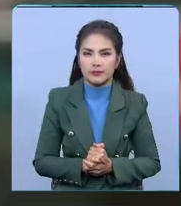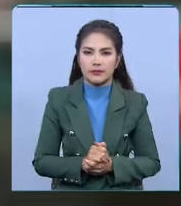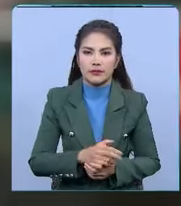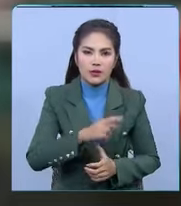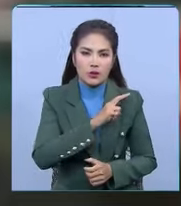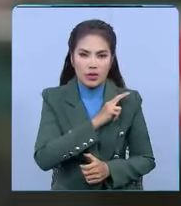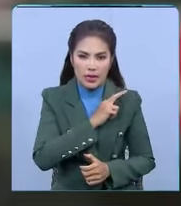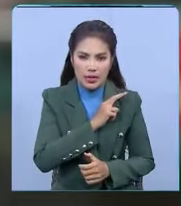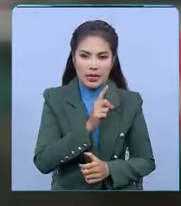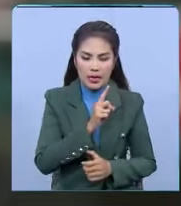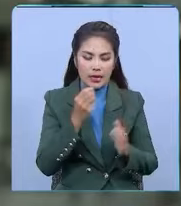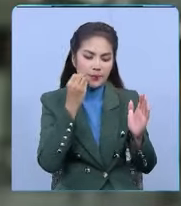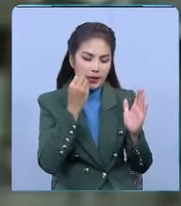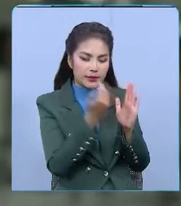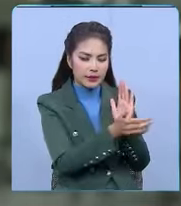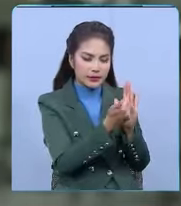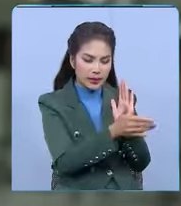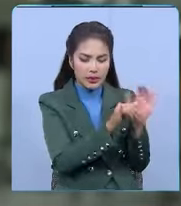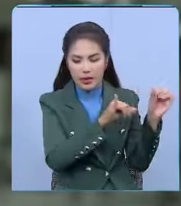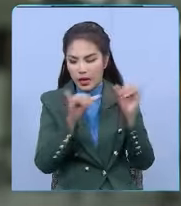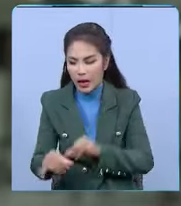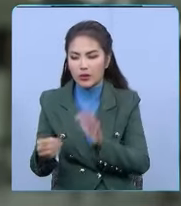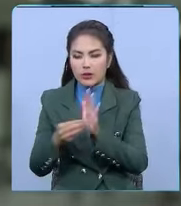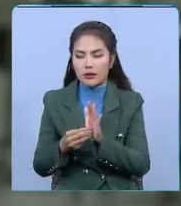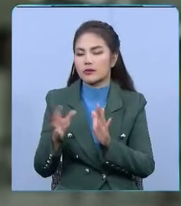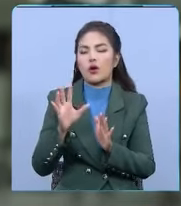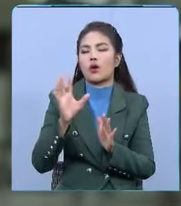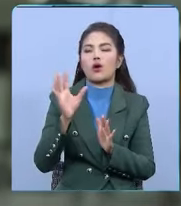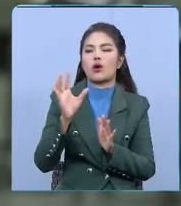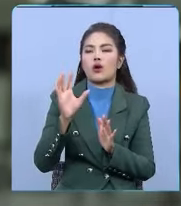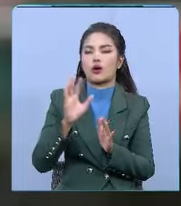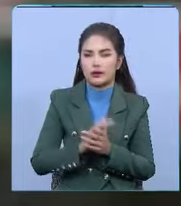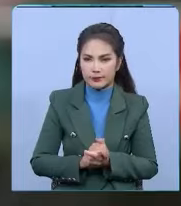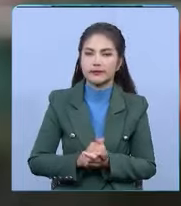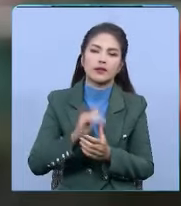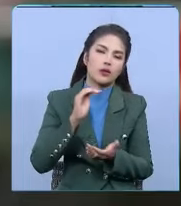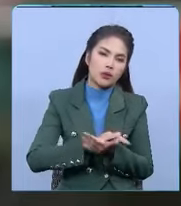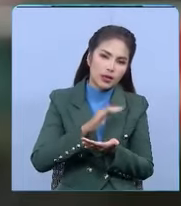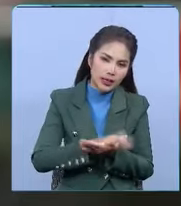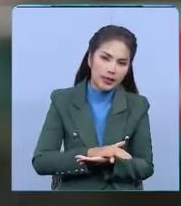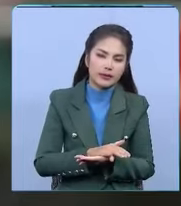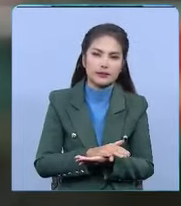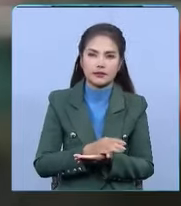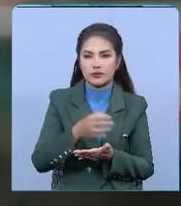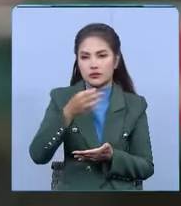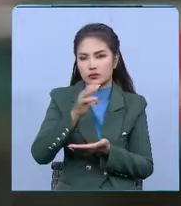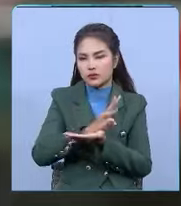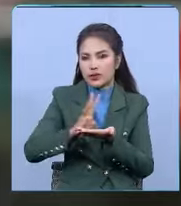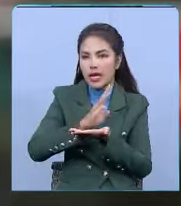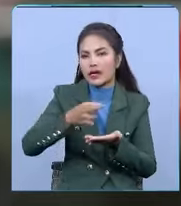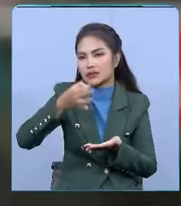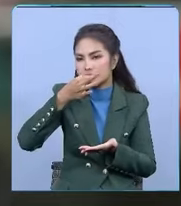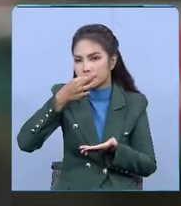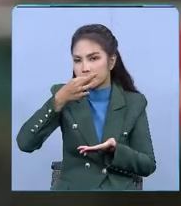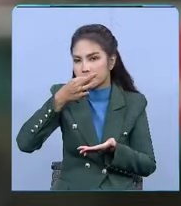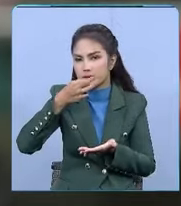ได้โดยที่ไม่ต้องไปทำงานที่อื่นทำอุตสาหกรรมเราก็มีโรงเรียนอาชีวะเกิดขึ้นอย่างนี้นะครับเ